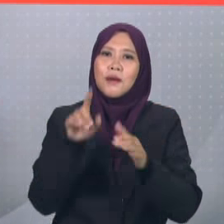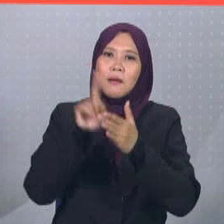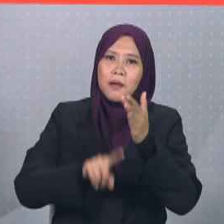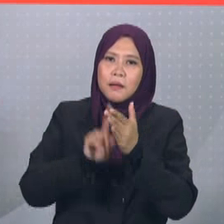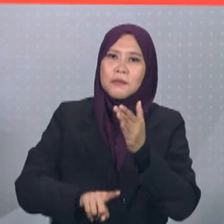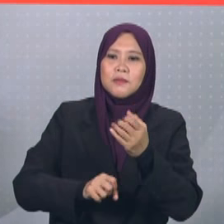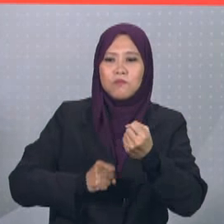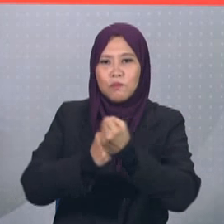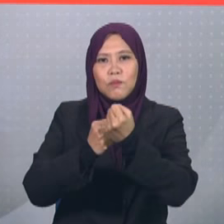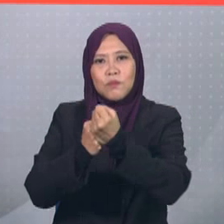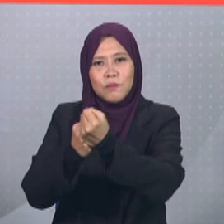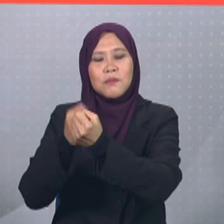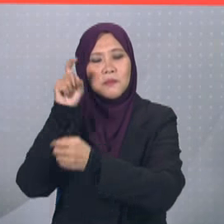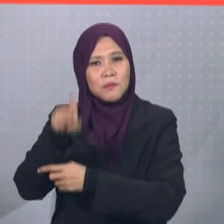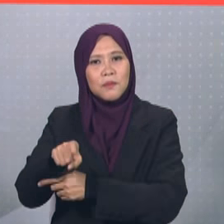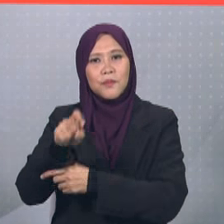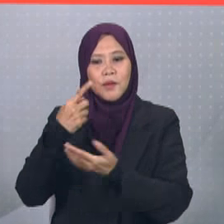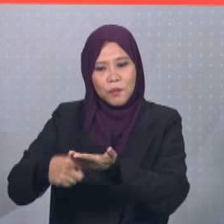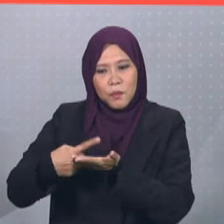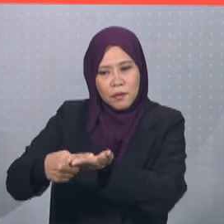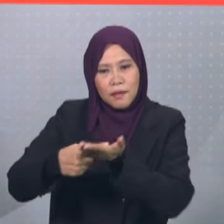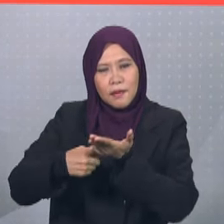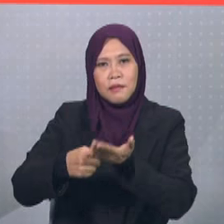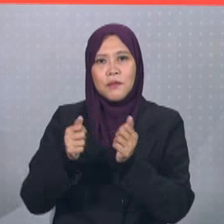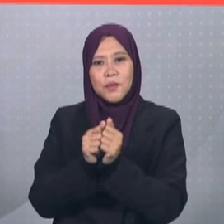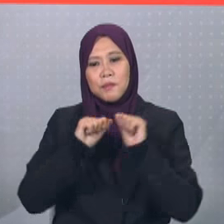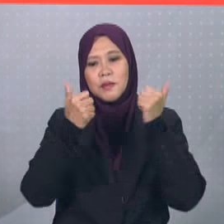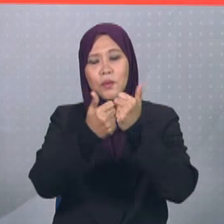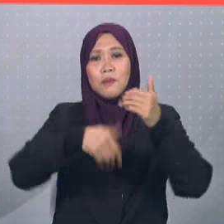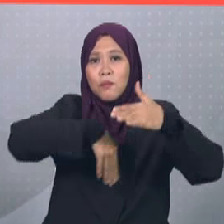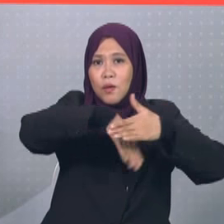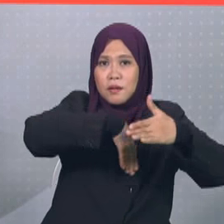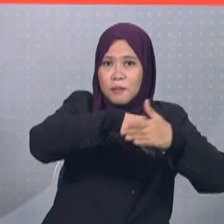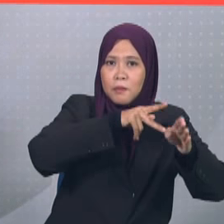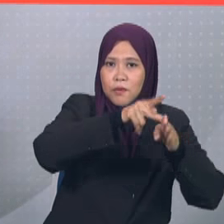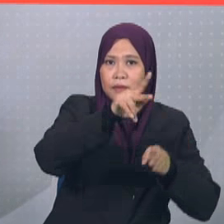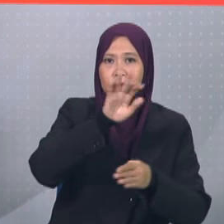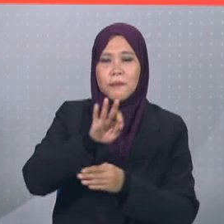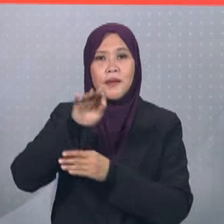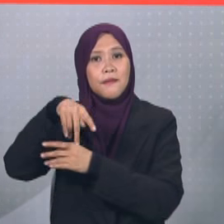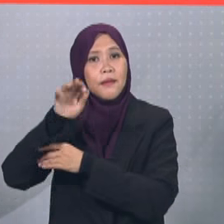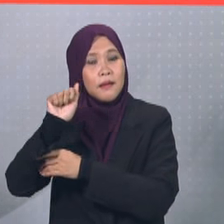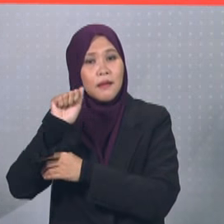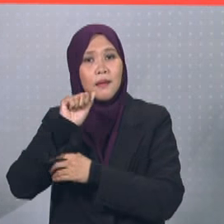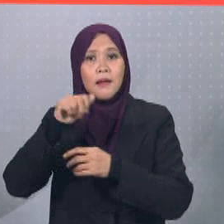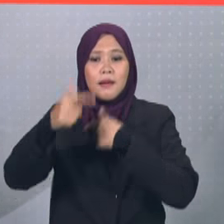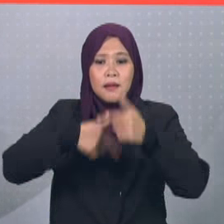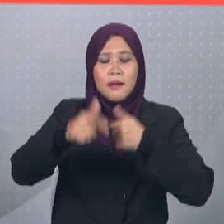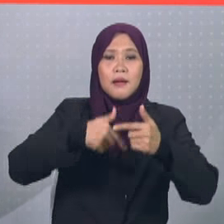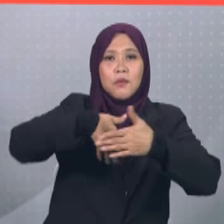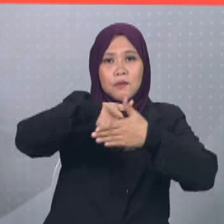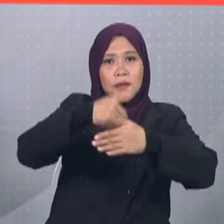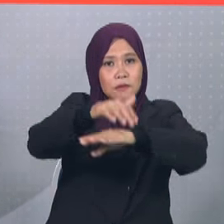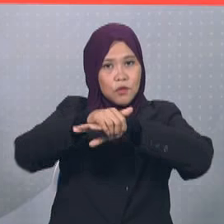di pihak mereka lakukan. Rundingan berterusan di antara Persatuan Bola Sepak Profesional PFA, Liga Premier dan Liga Bola